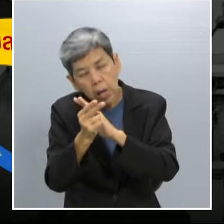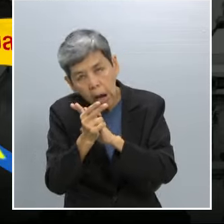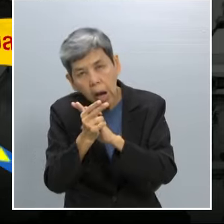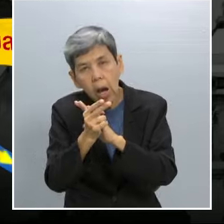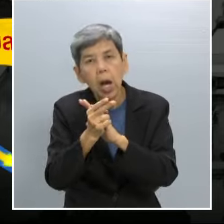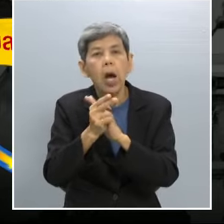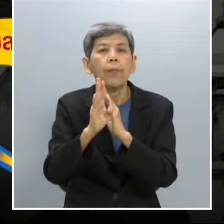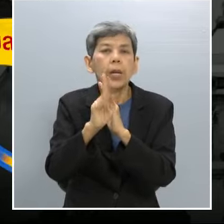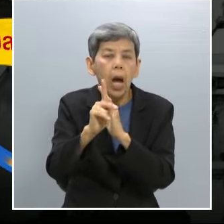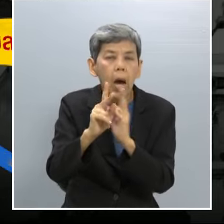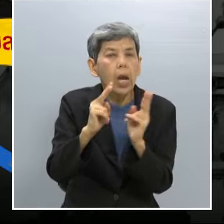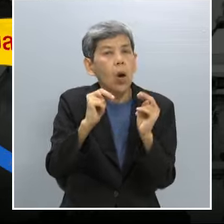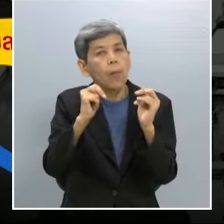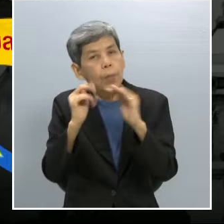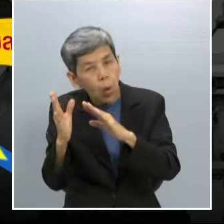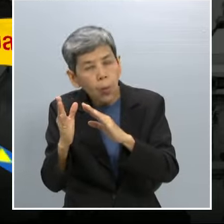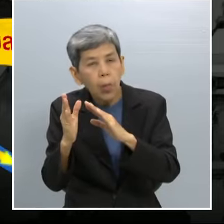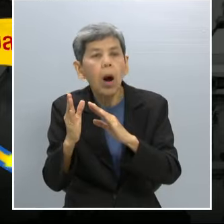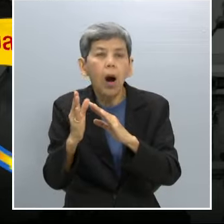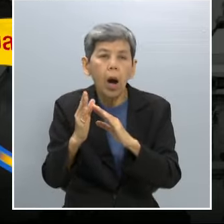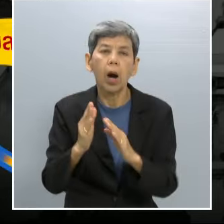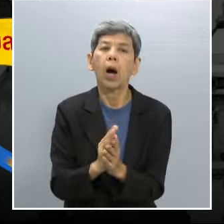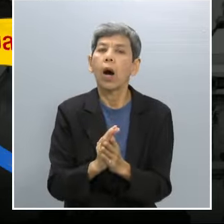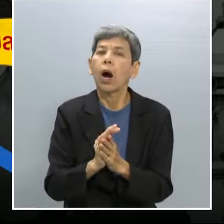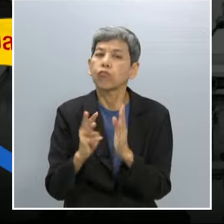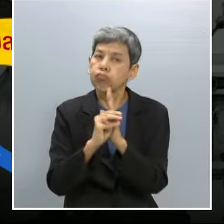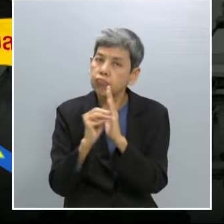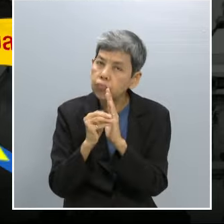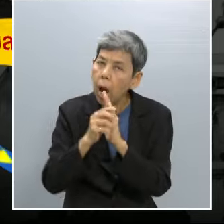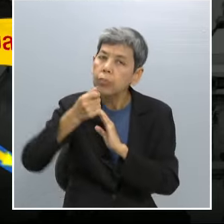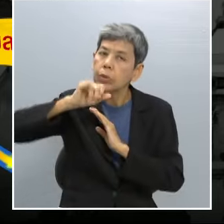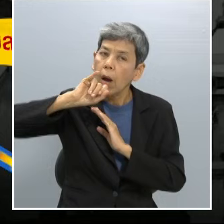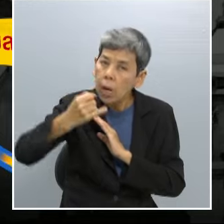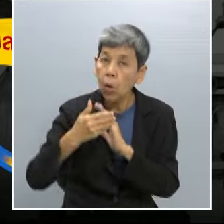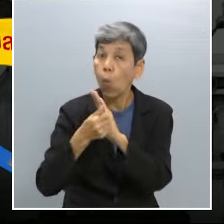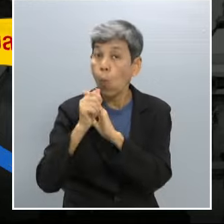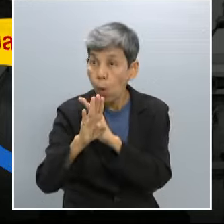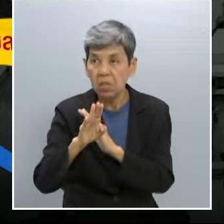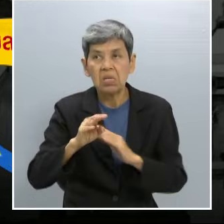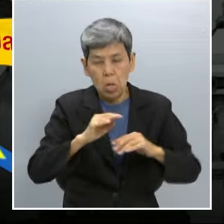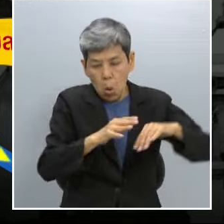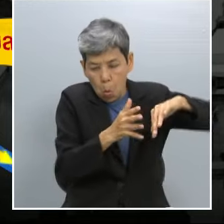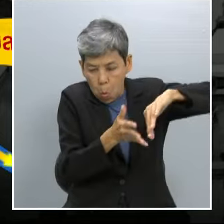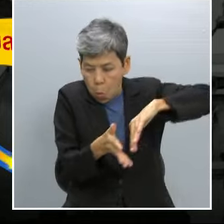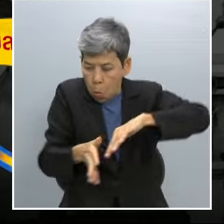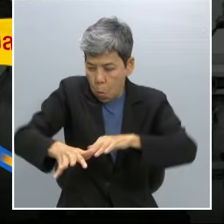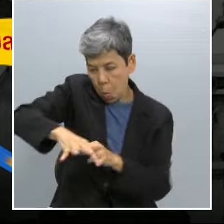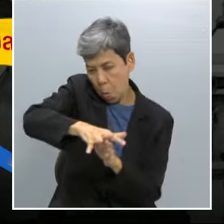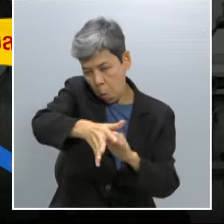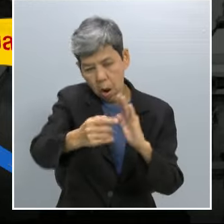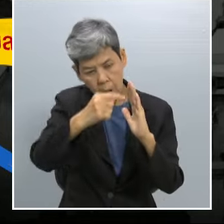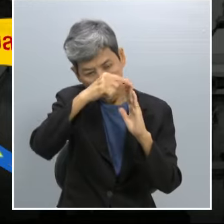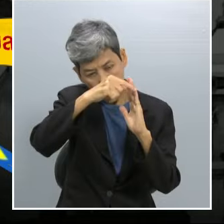าหารอำนาจเจริญและอุบลราชธานีเพราะฉะนั้นเส้นทางเหล่านี้ต้องจับตาดูอย่างที่บอกไปครับทุกผู้